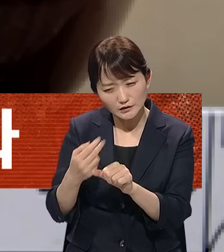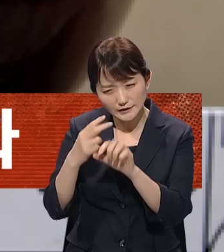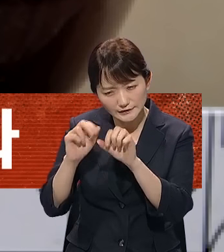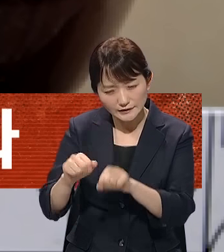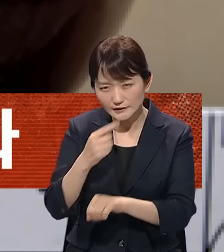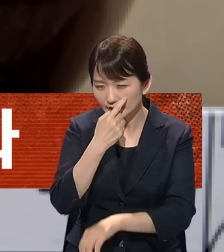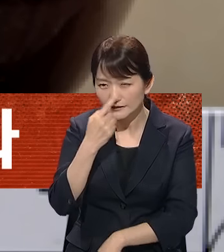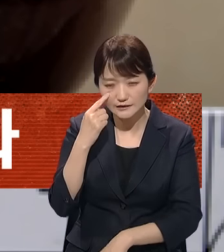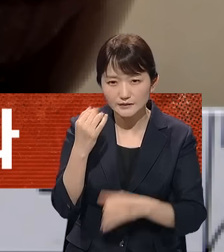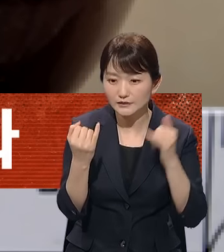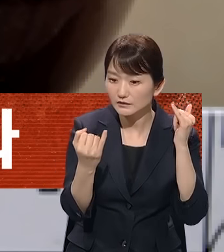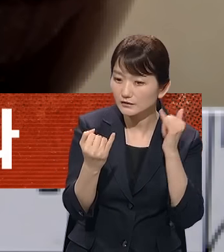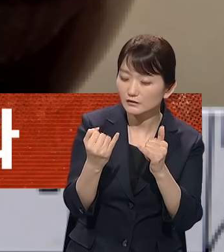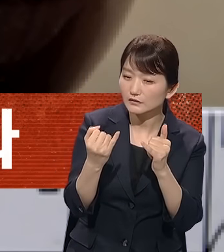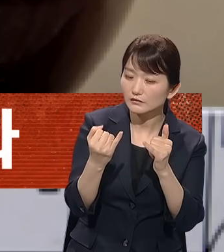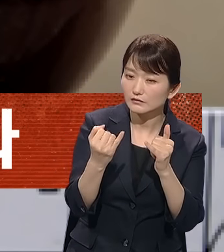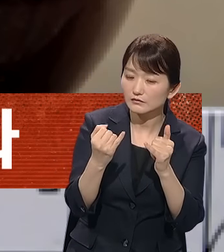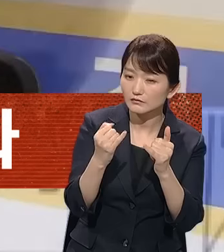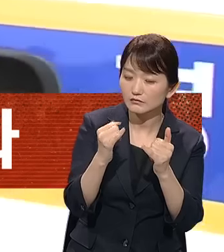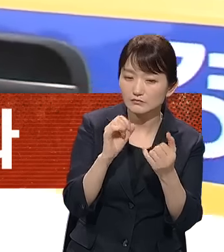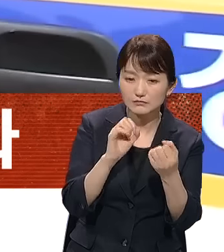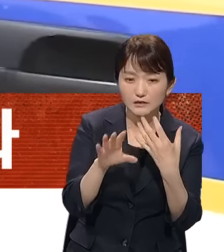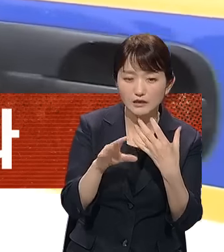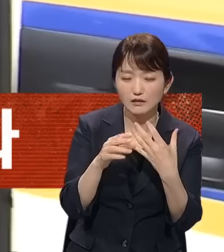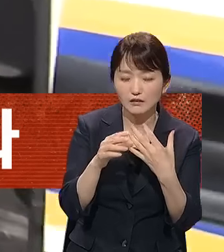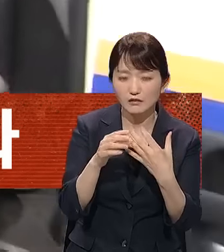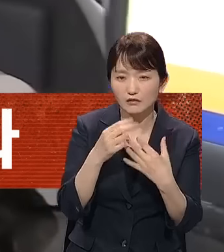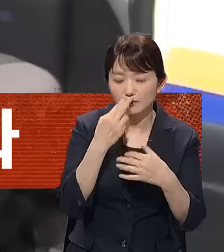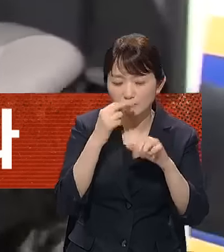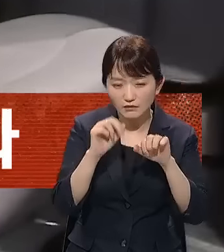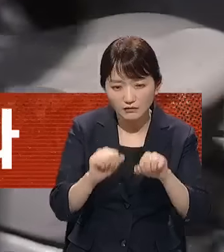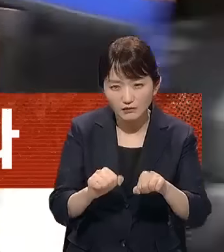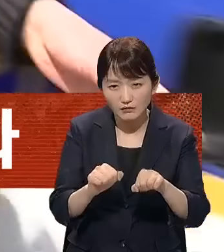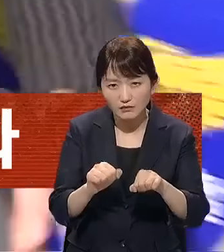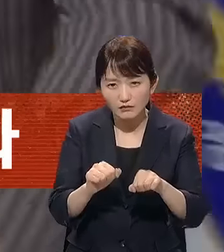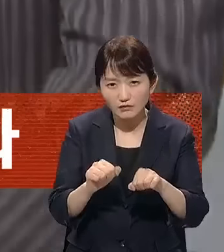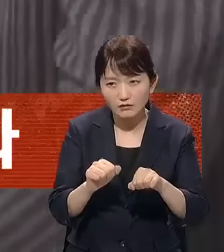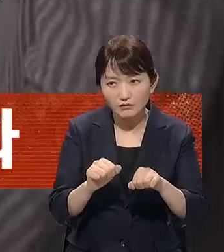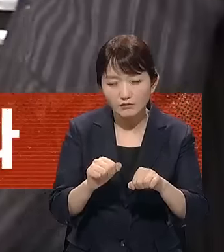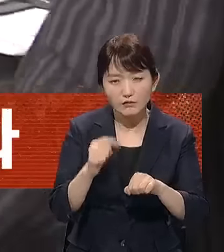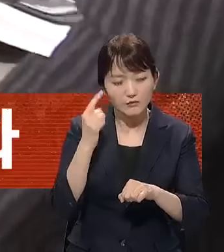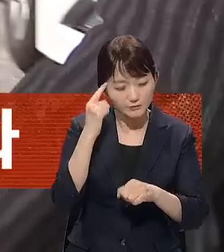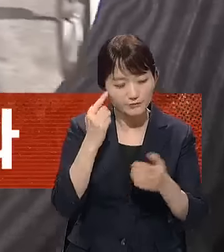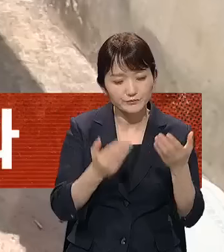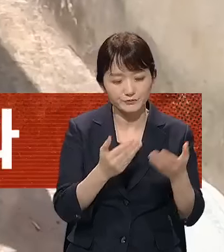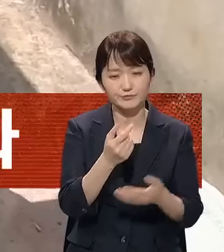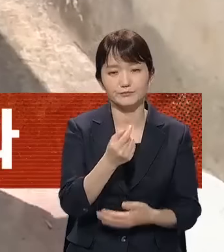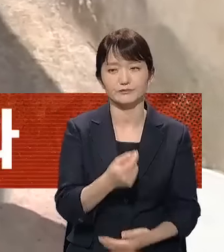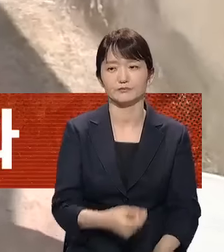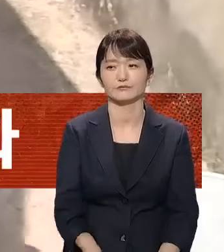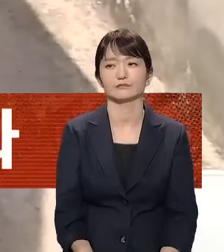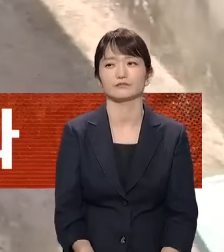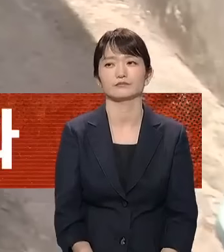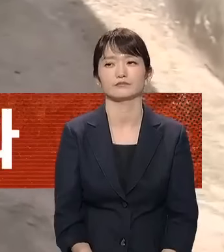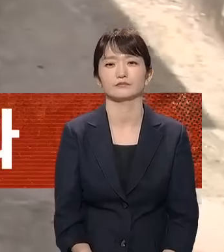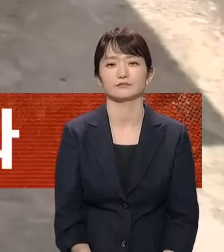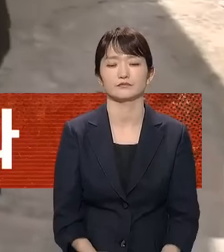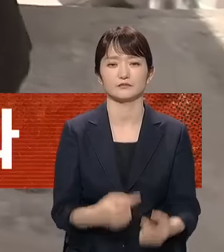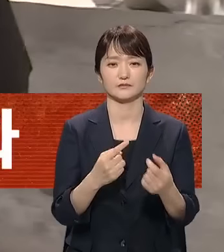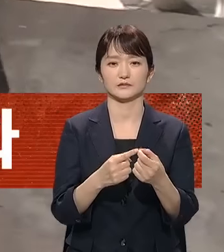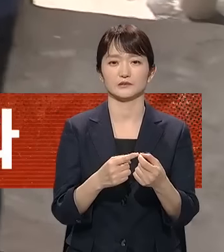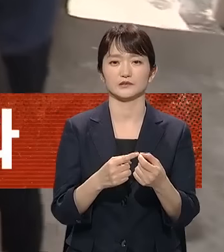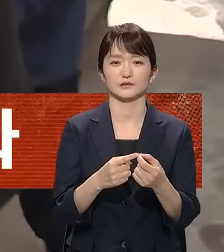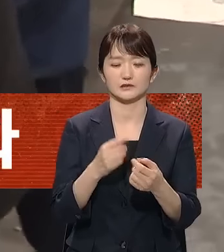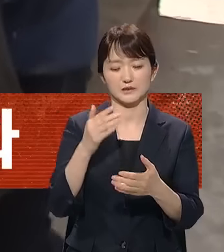했는데 여보세요 그러 까 어 살아 있네 이렇게 이제 그 판단을 한 것으로 보입니다 자 1차 시도